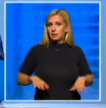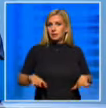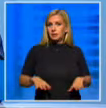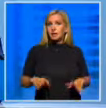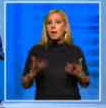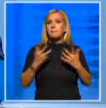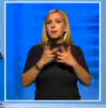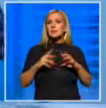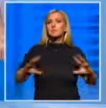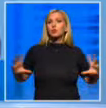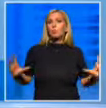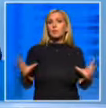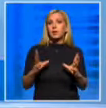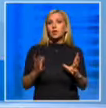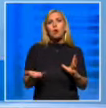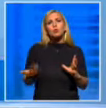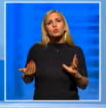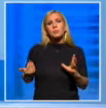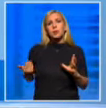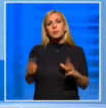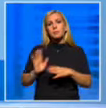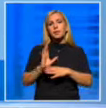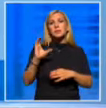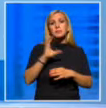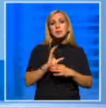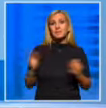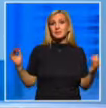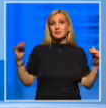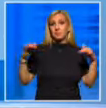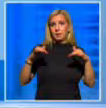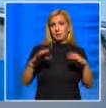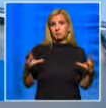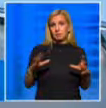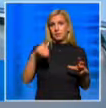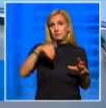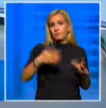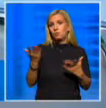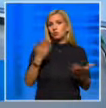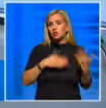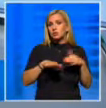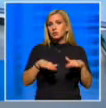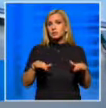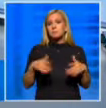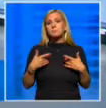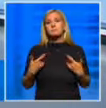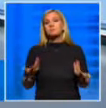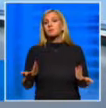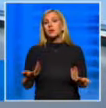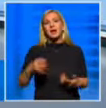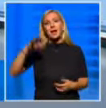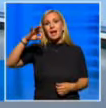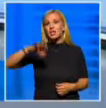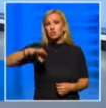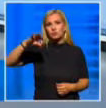още преди 15 септември да събират децата отново в училище. По отношение на достъпа беше направено много. Но за